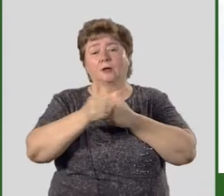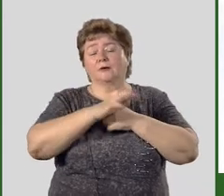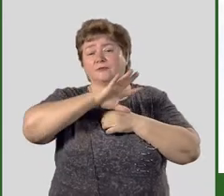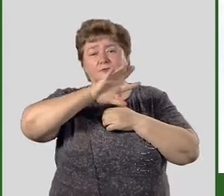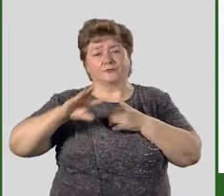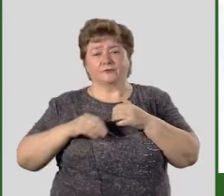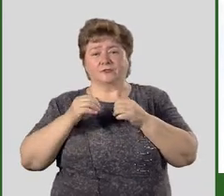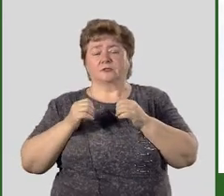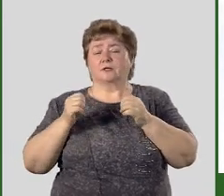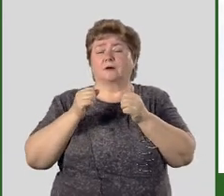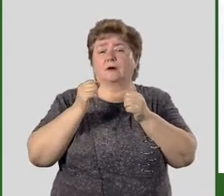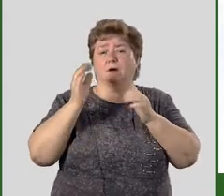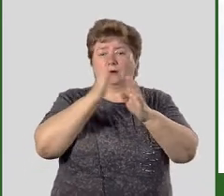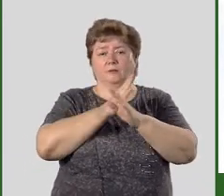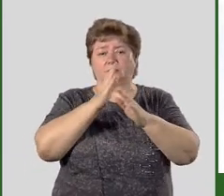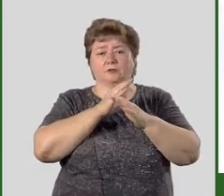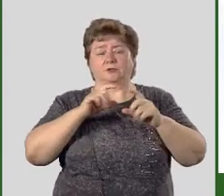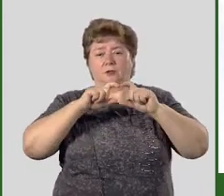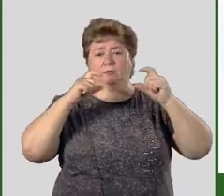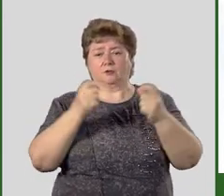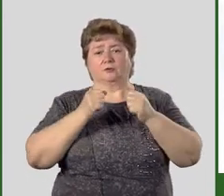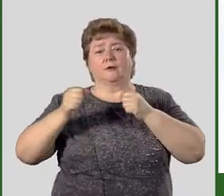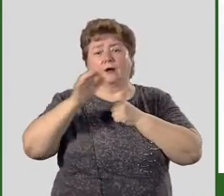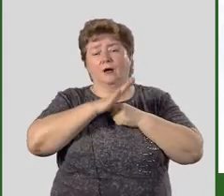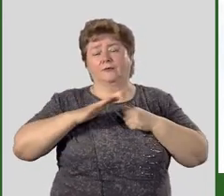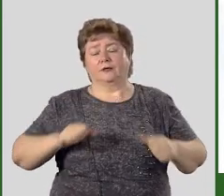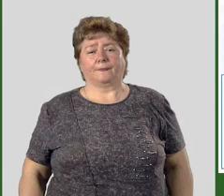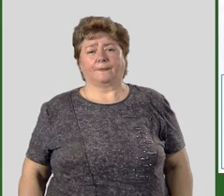всех климатических поясов Африки.